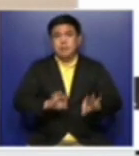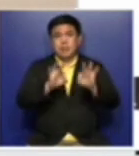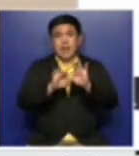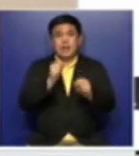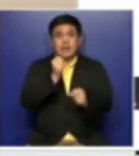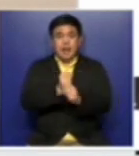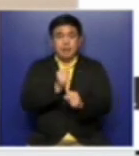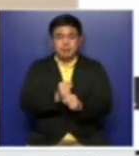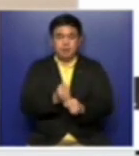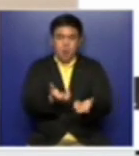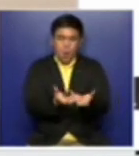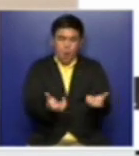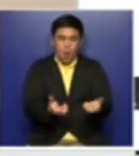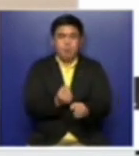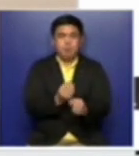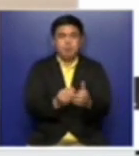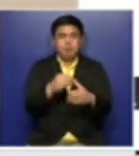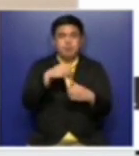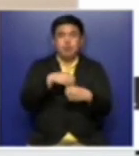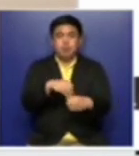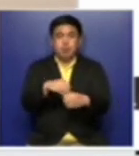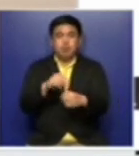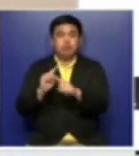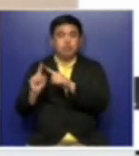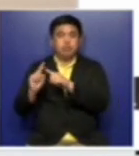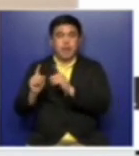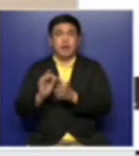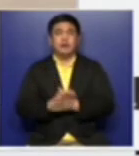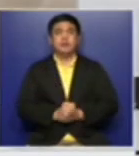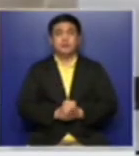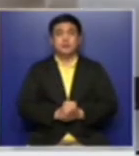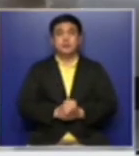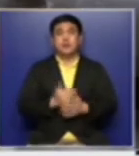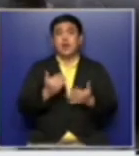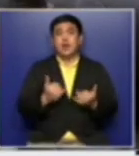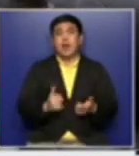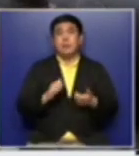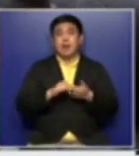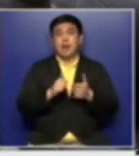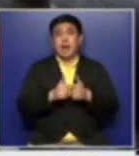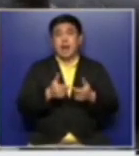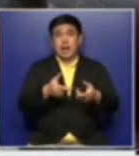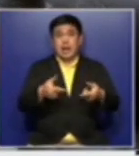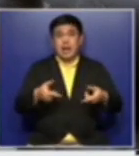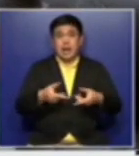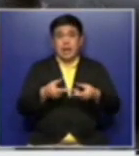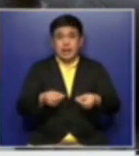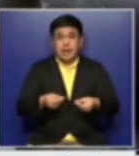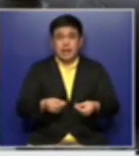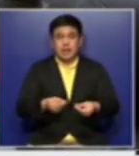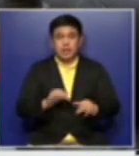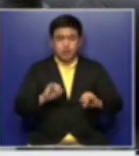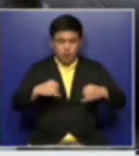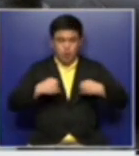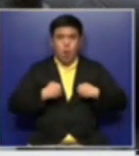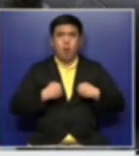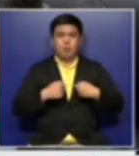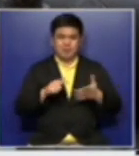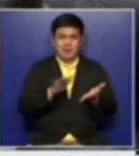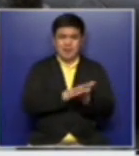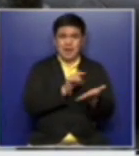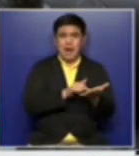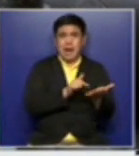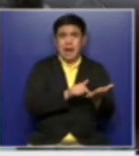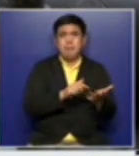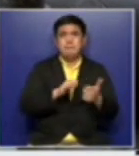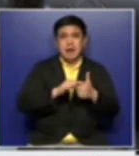ลผลิตทางการเกษตรในทุกๆด้านปัจจุบันปัญหาที่ดินการออกเอกสารสิทธิ์การถือครองที่ดินมีปัญหามากมาย